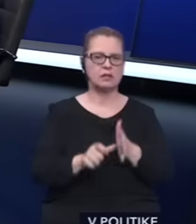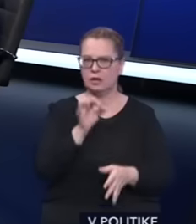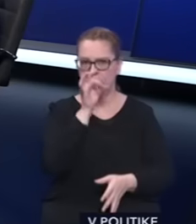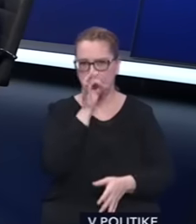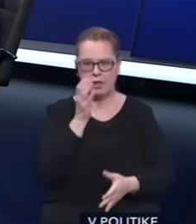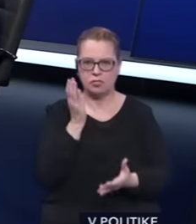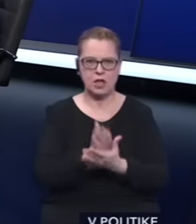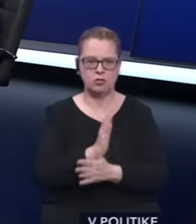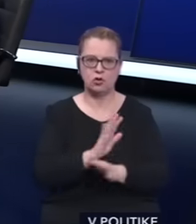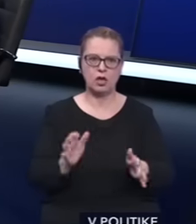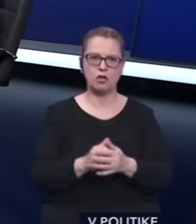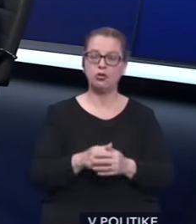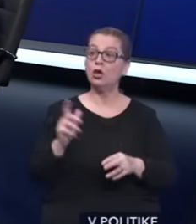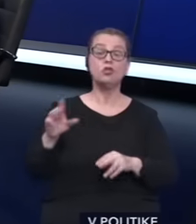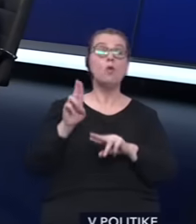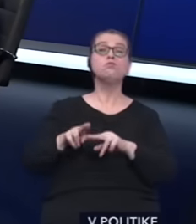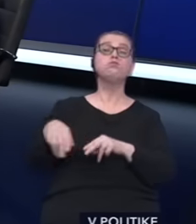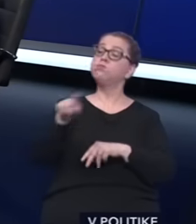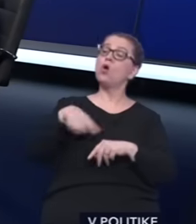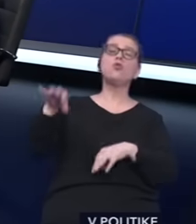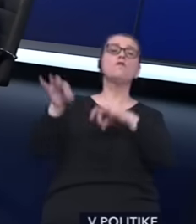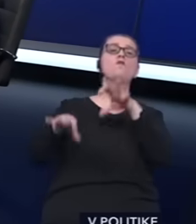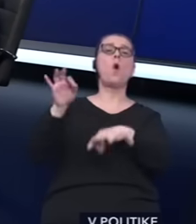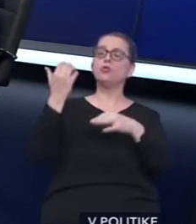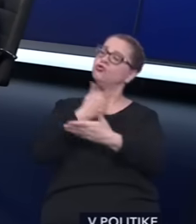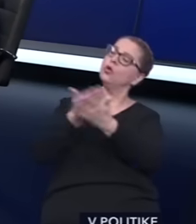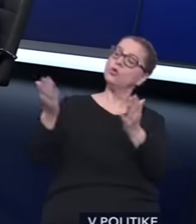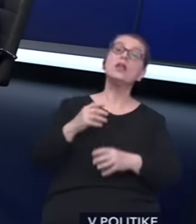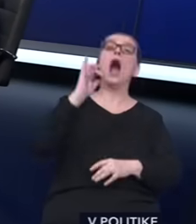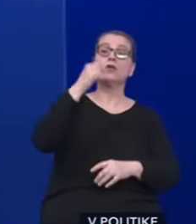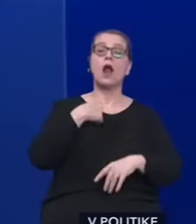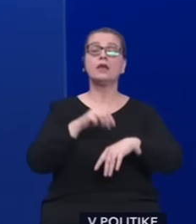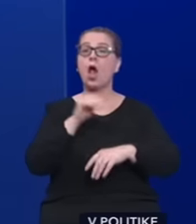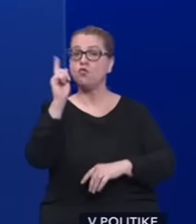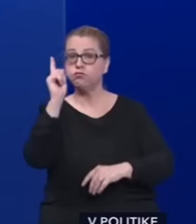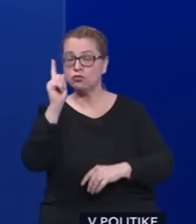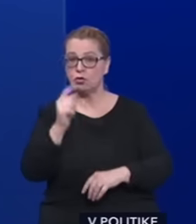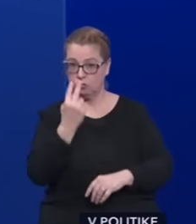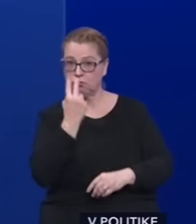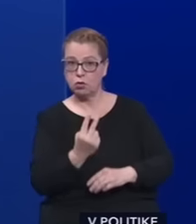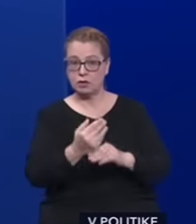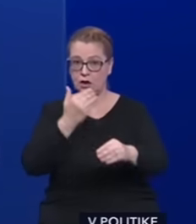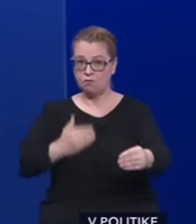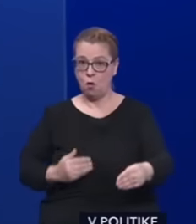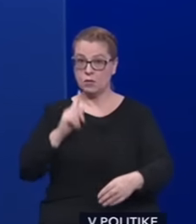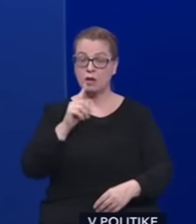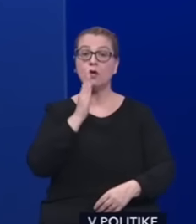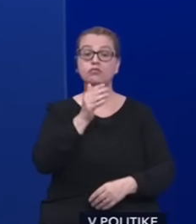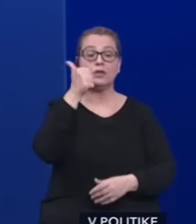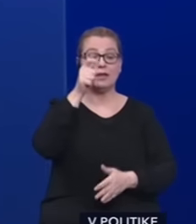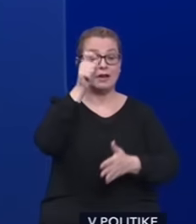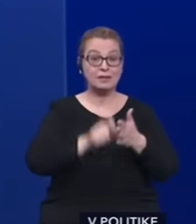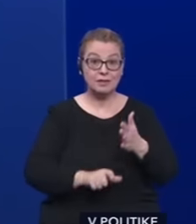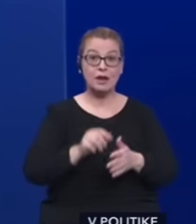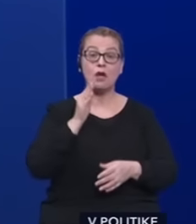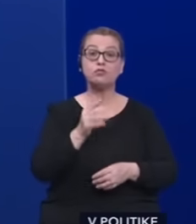To bude na slobodnom rozhodnutí voličov. Samozrejme, len ja na to upozorňujem, že aby sme na to pozerali, pretože keď tam bude iba jedna strana,